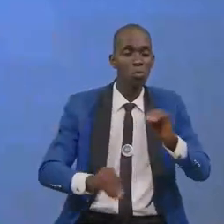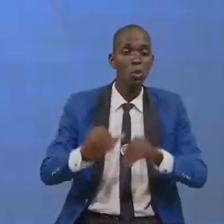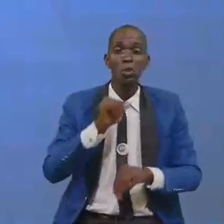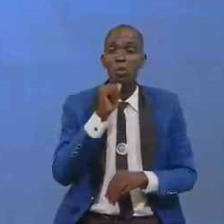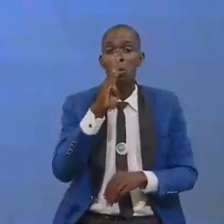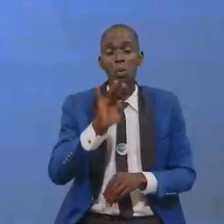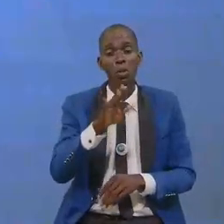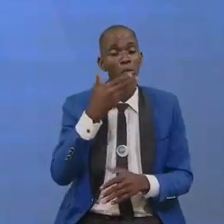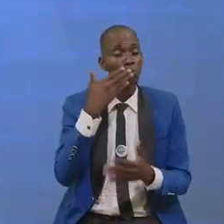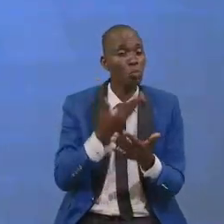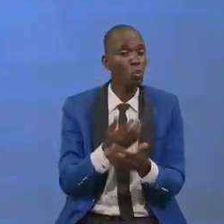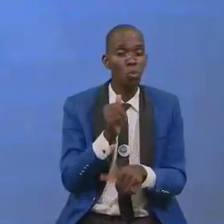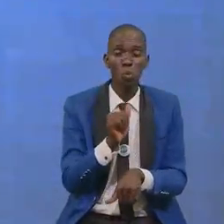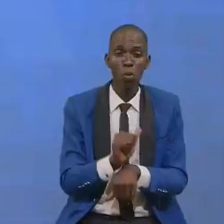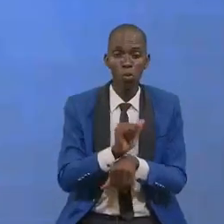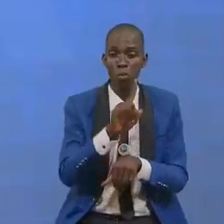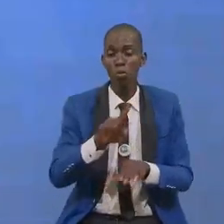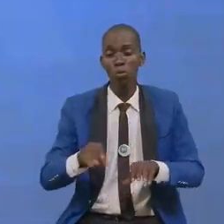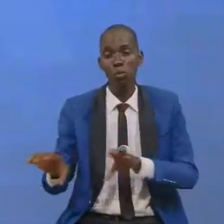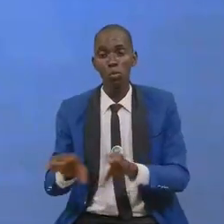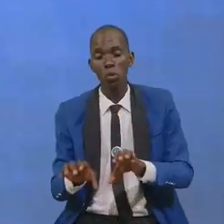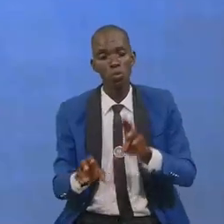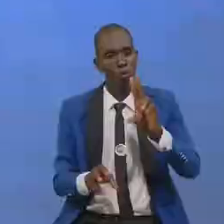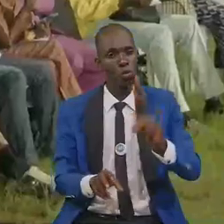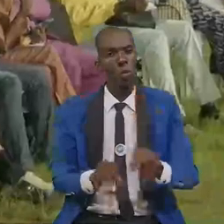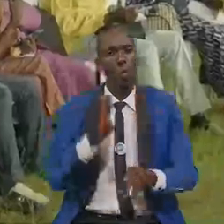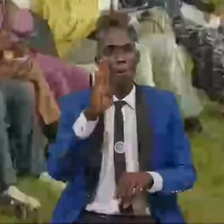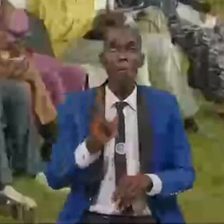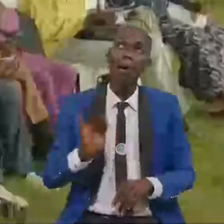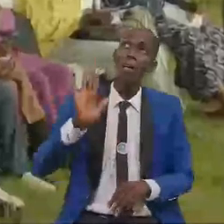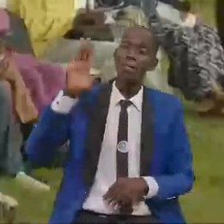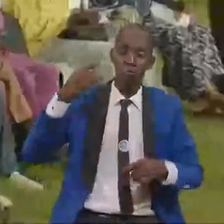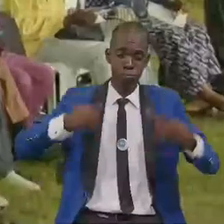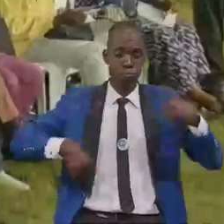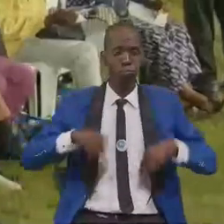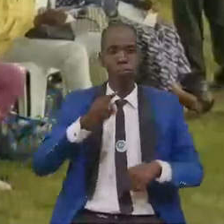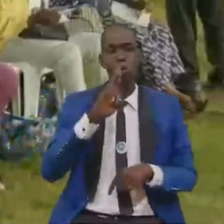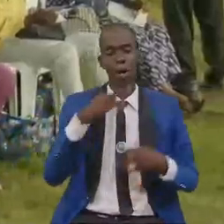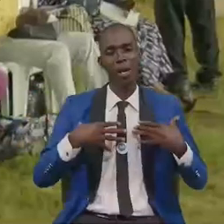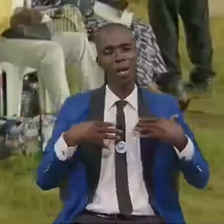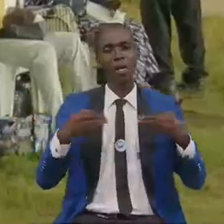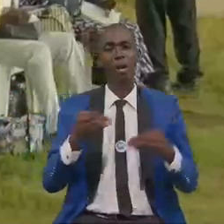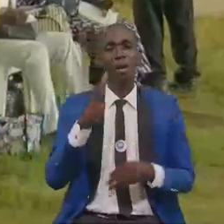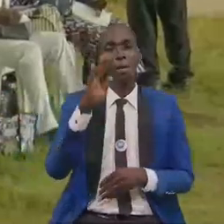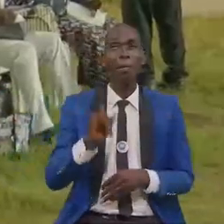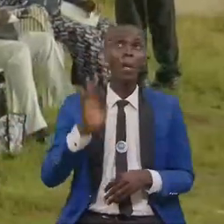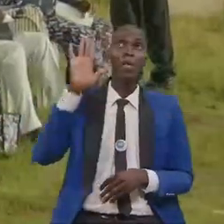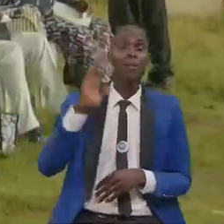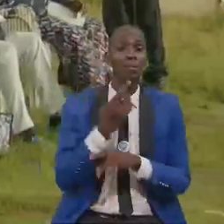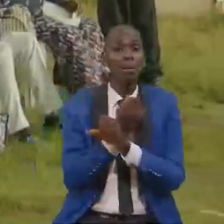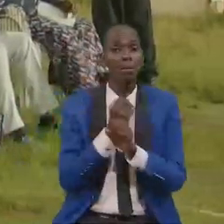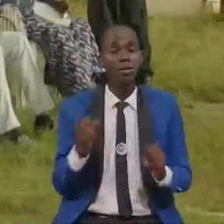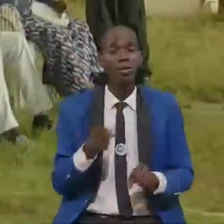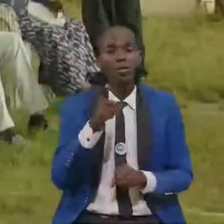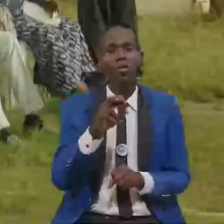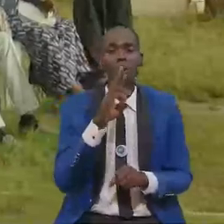mais par ces maîtrises guéri et pas sa rédemption tu es délivré et